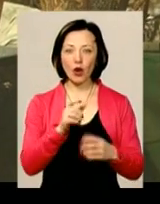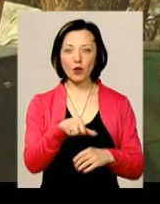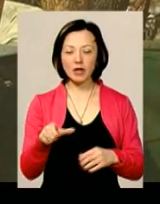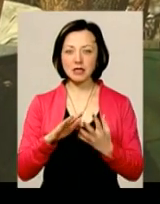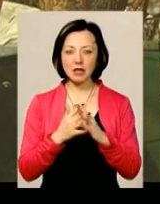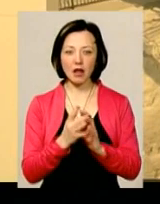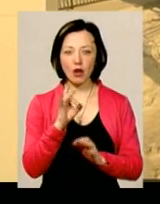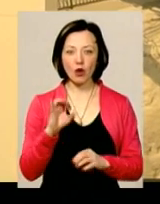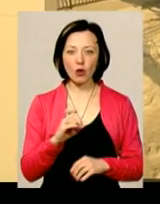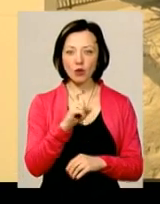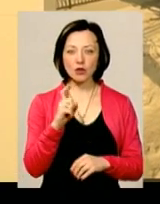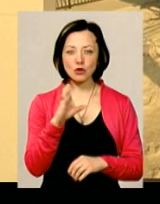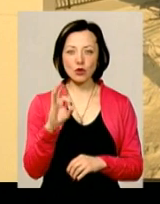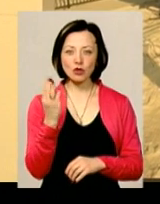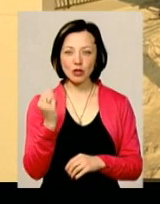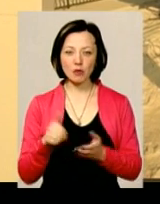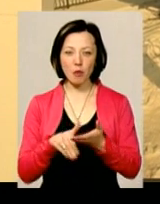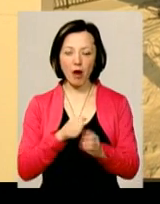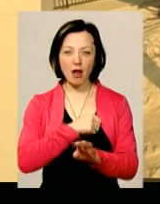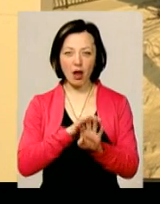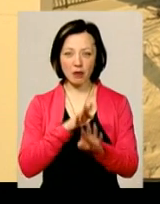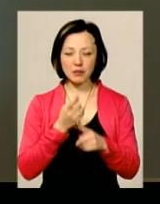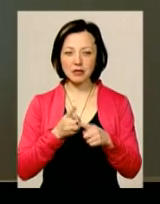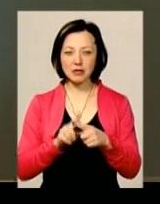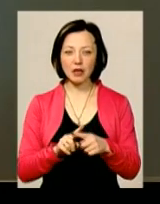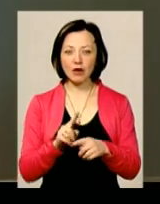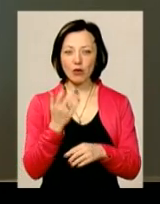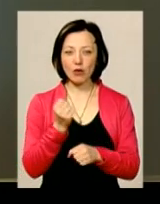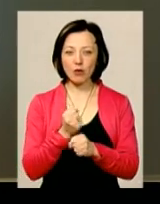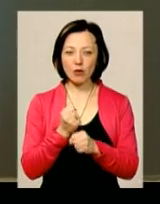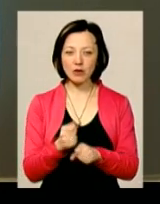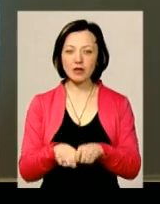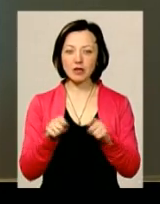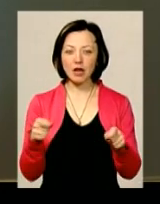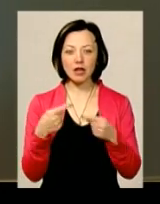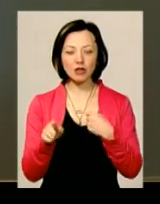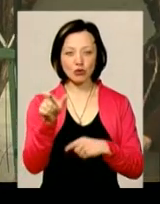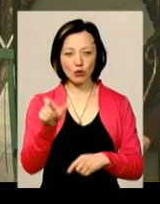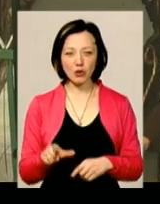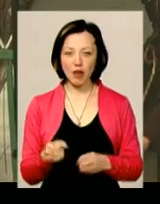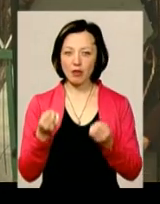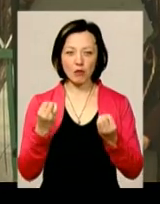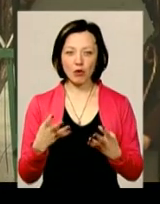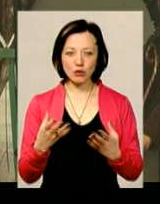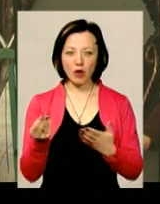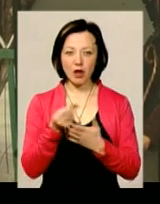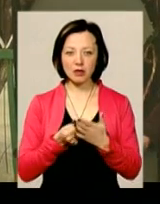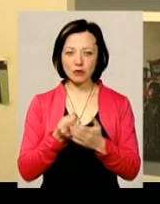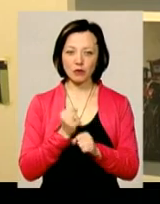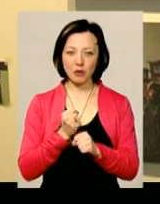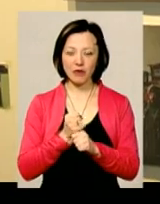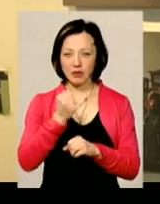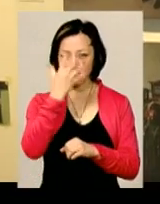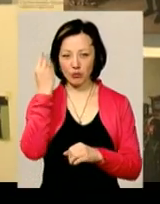які допомагають армії. Фотограф каже, що його робота – це інструмент, який відкриває іншу людину, а не просто картинка, яку ти зробив